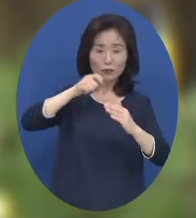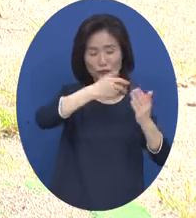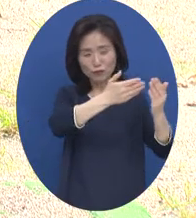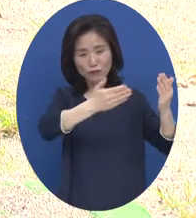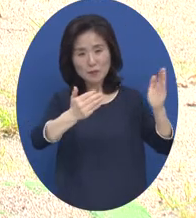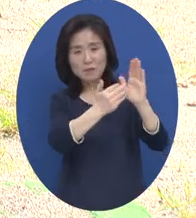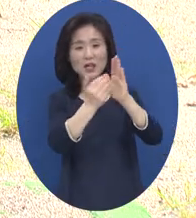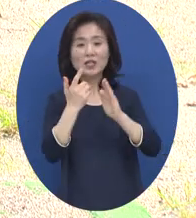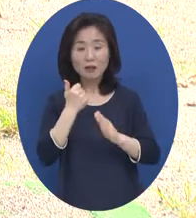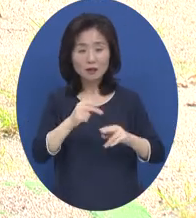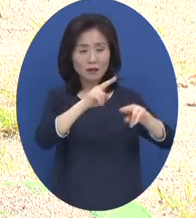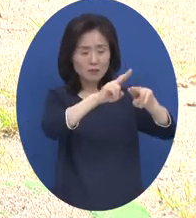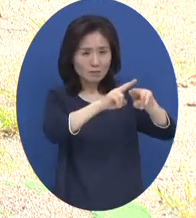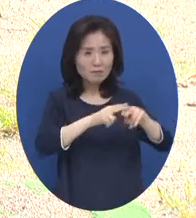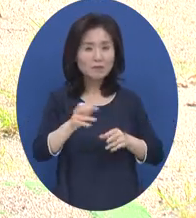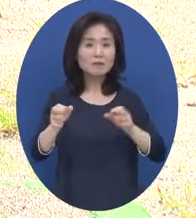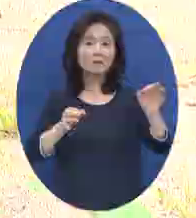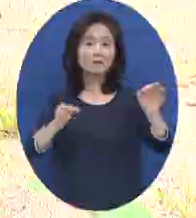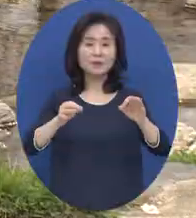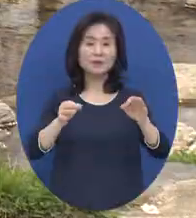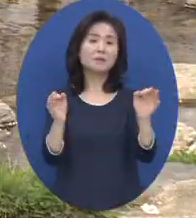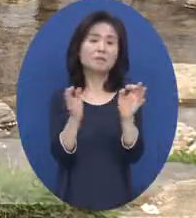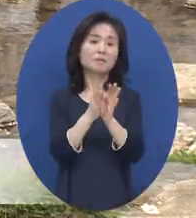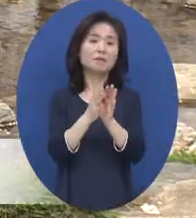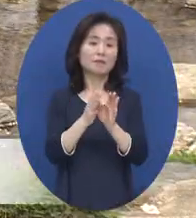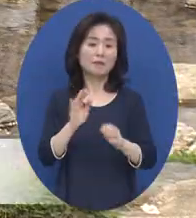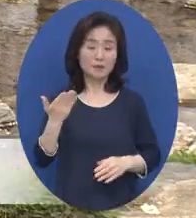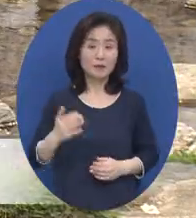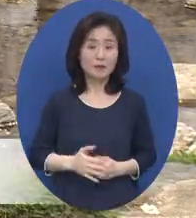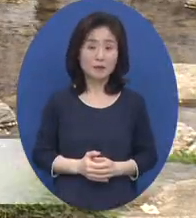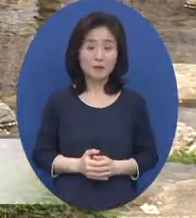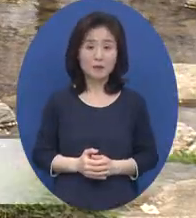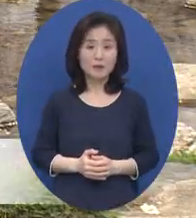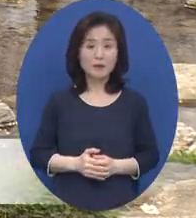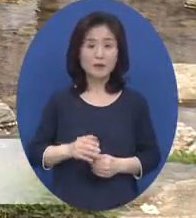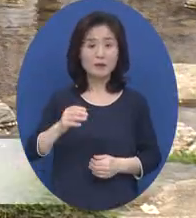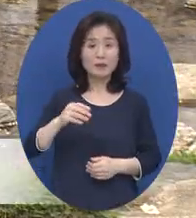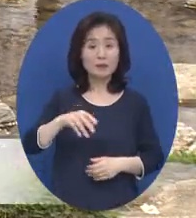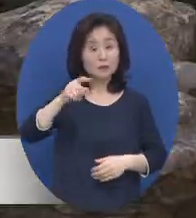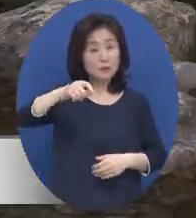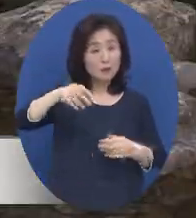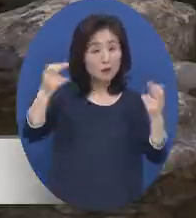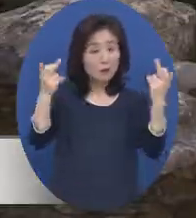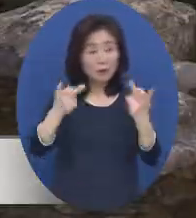하늘을가리는텐트나물의흐름을막는데크는더이상찾아볼수없습니다 .특히양주장흥곡은